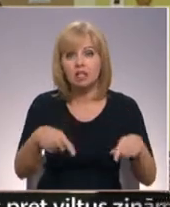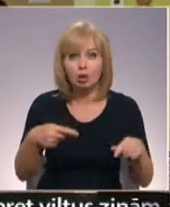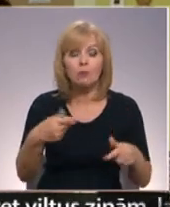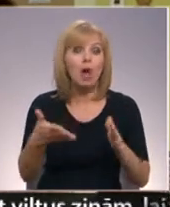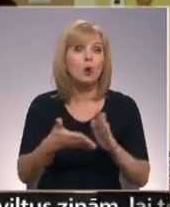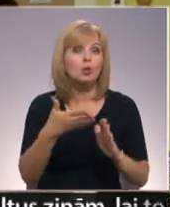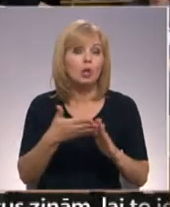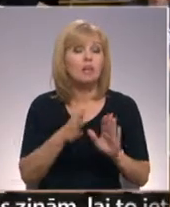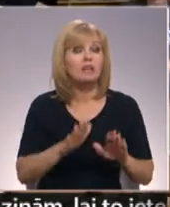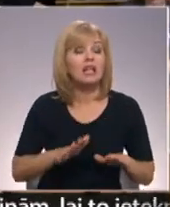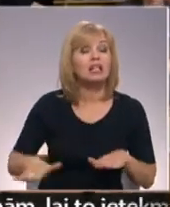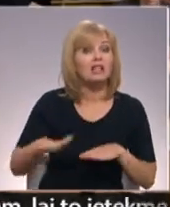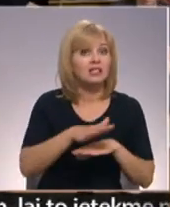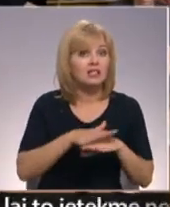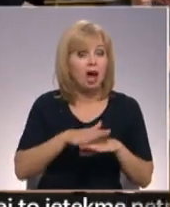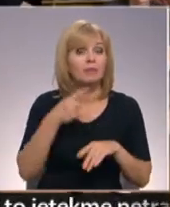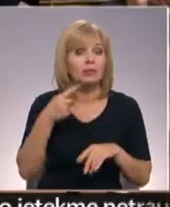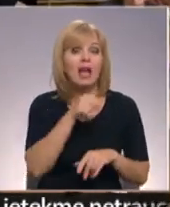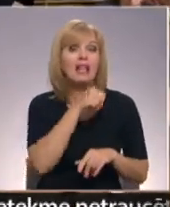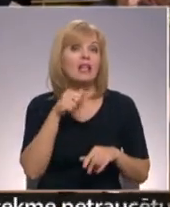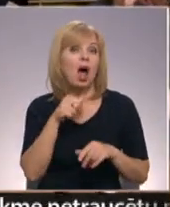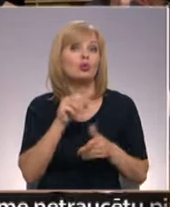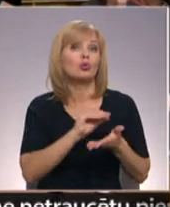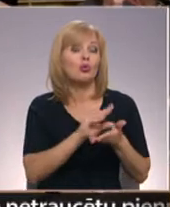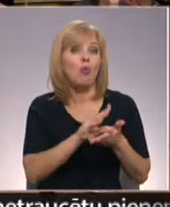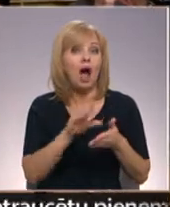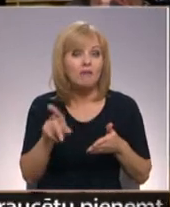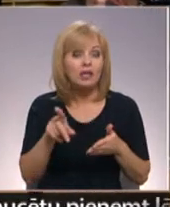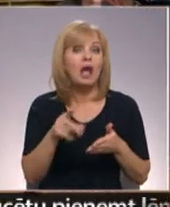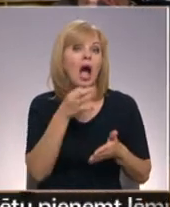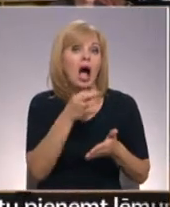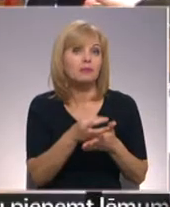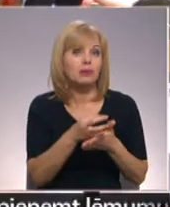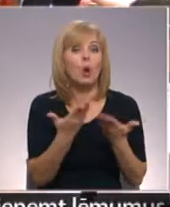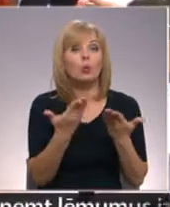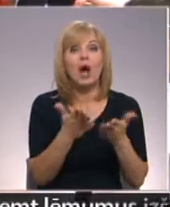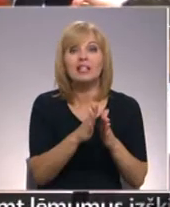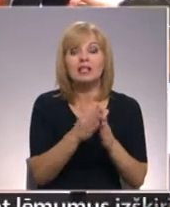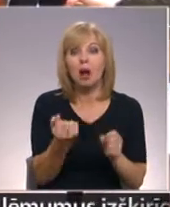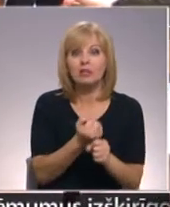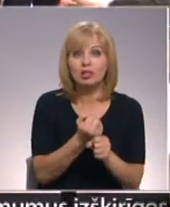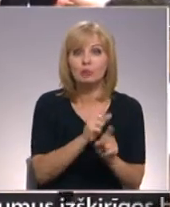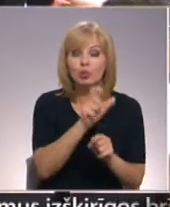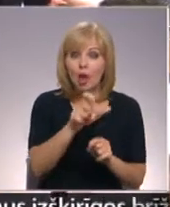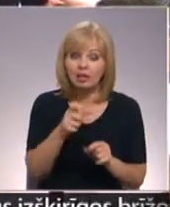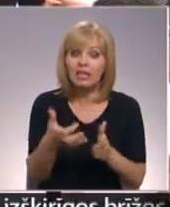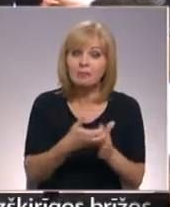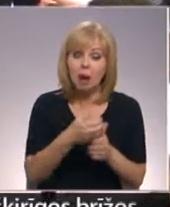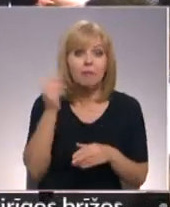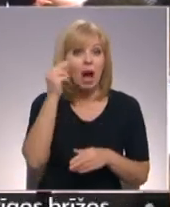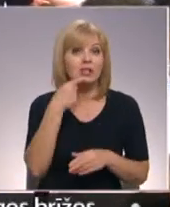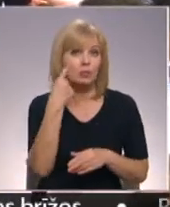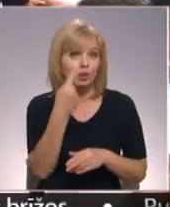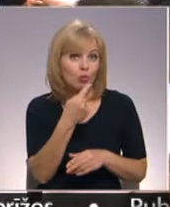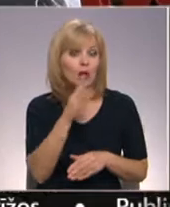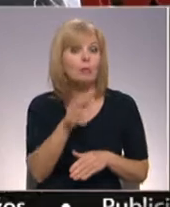vietējā sabiedrības dzīvi. Savukārt Talsu novada fonds ir atbildīgs par rokas grāmatas izstrādes skolotājiem, kuru varēs izmantot savās mācības stundās. Rokas grāmatā